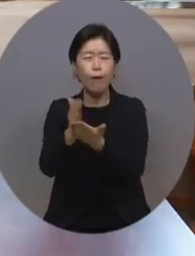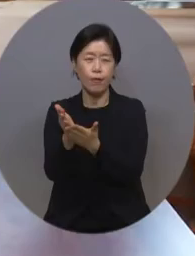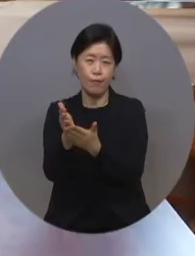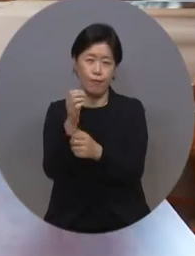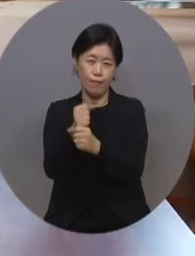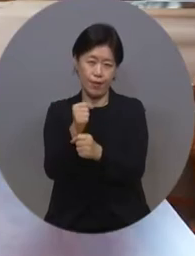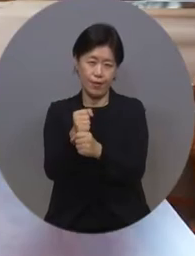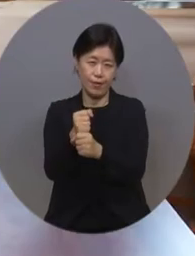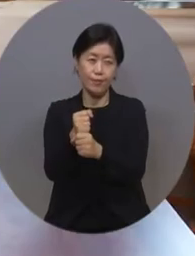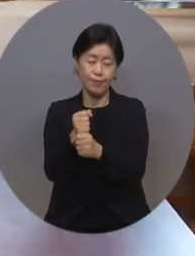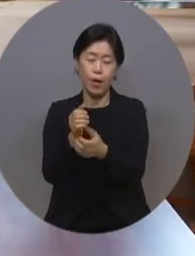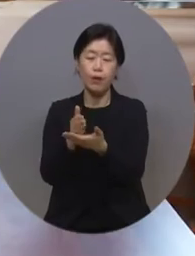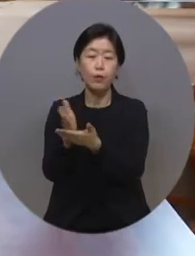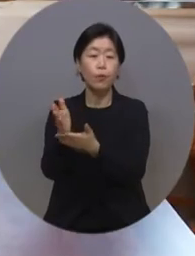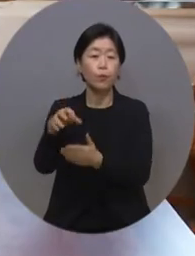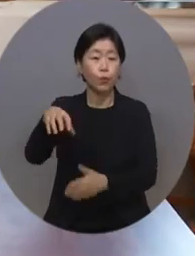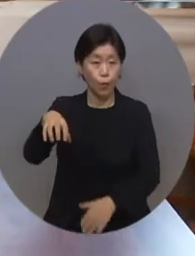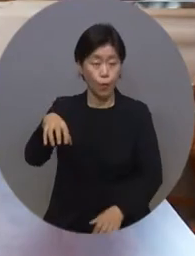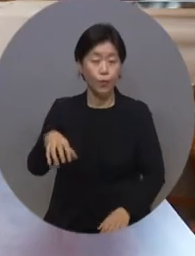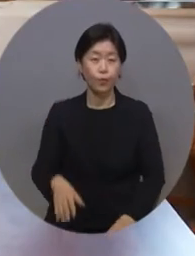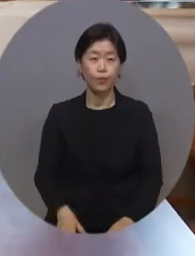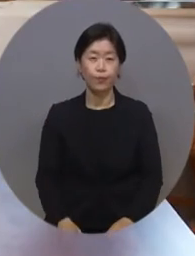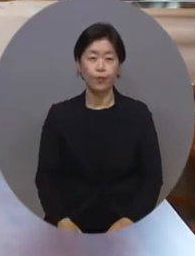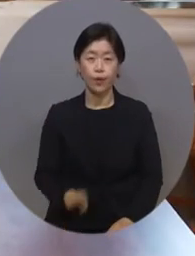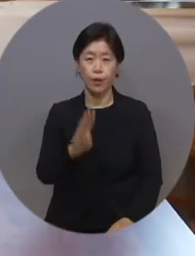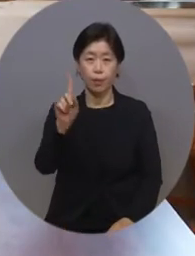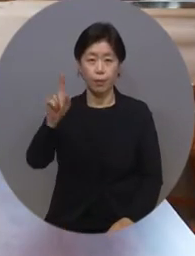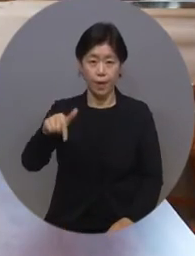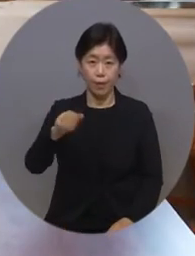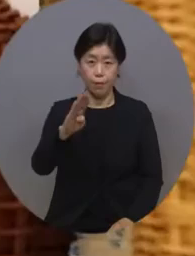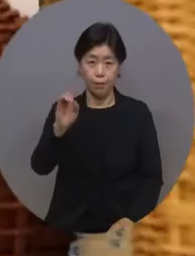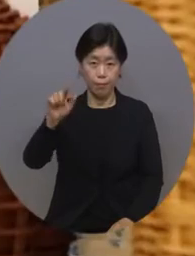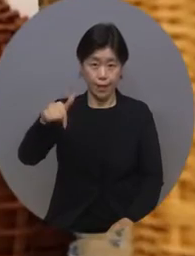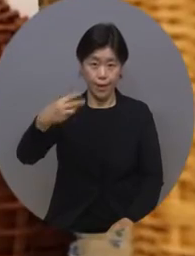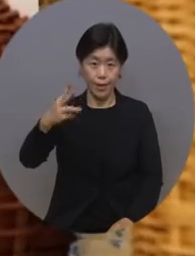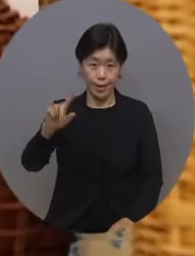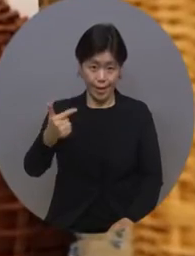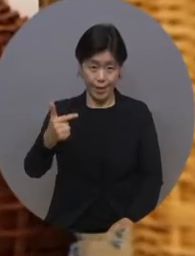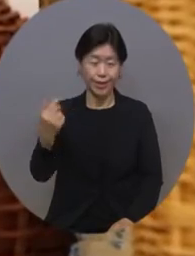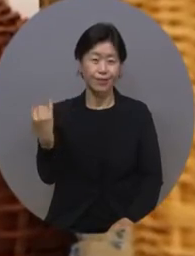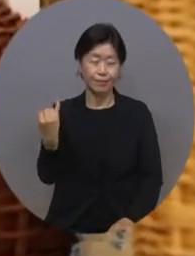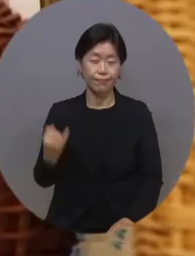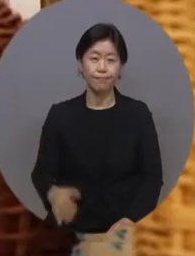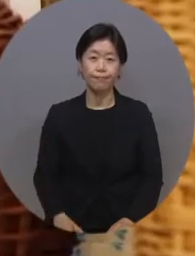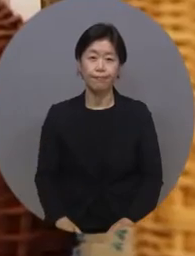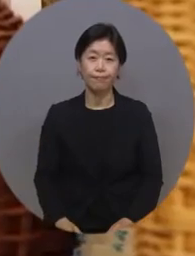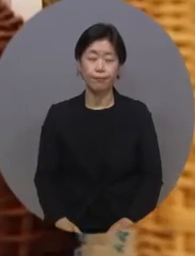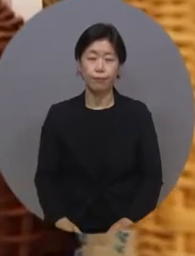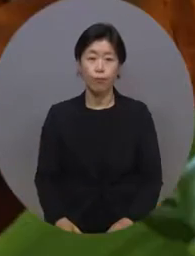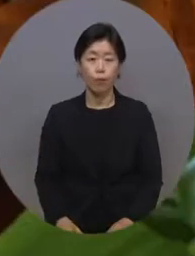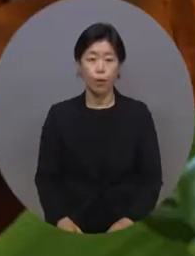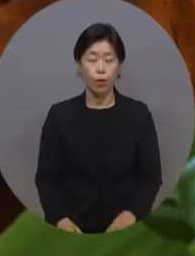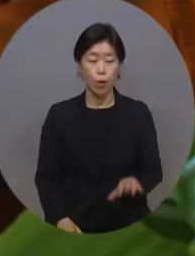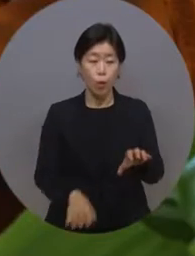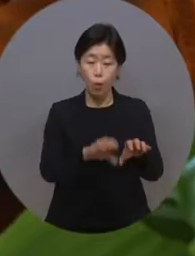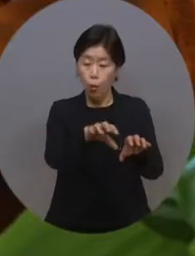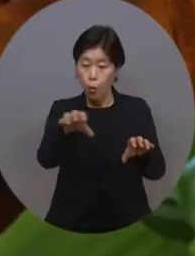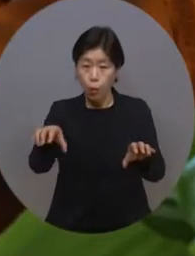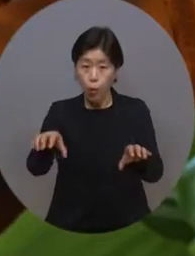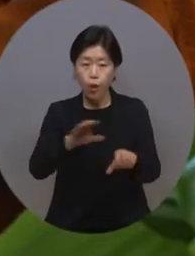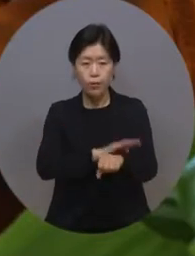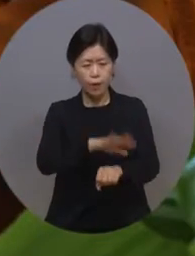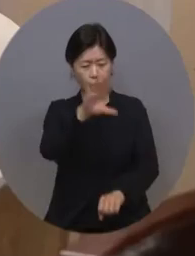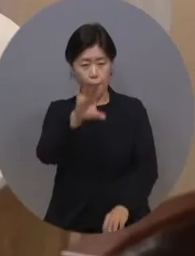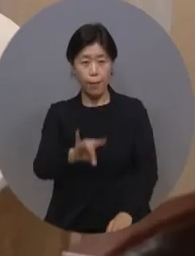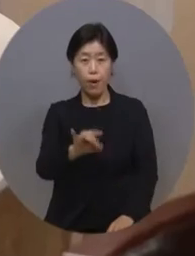완성하는 전문 라탄 공예가 박백란 작가가 있습니다. 어느 곳에 놓아도 잘 어울리며 단